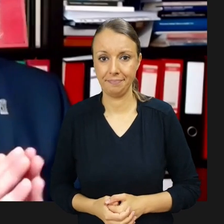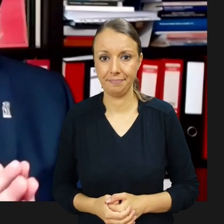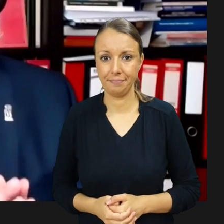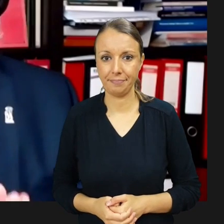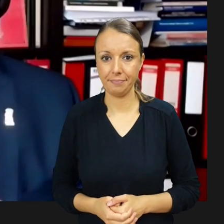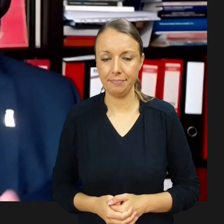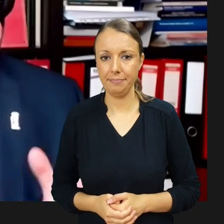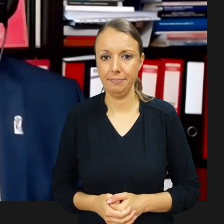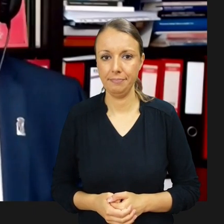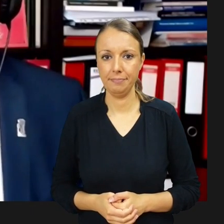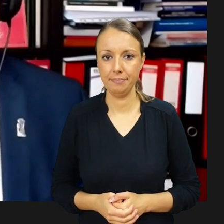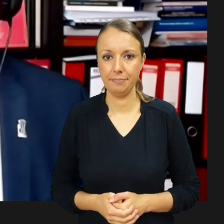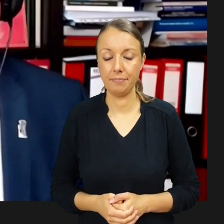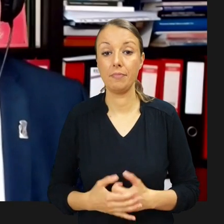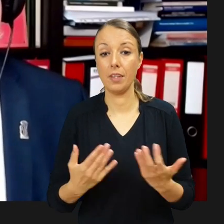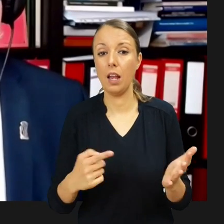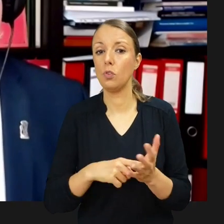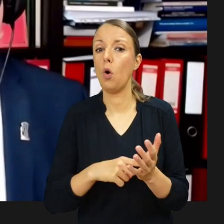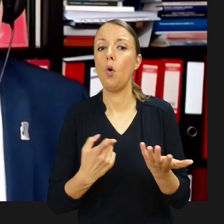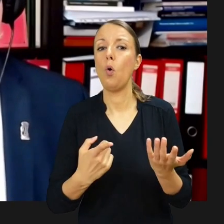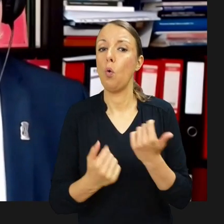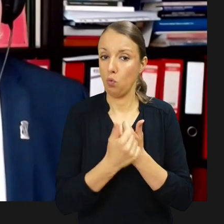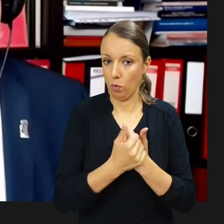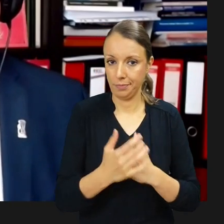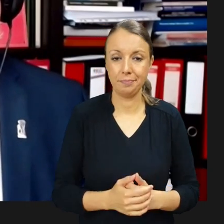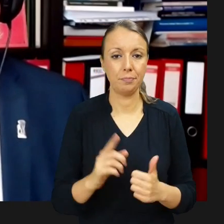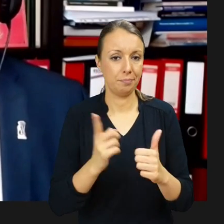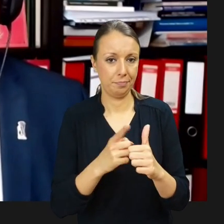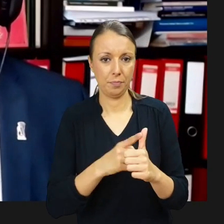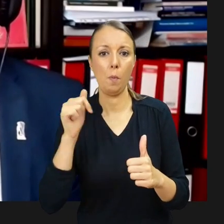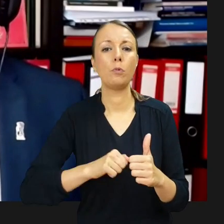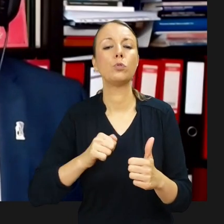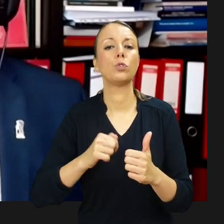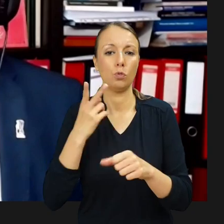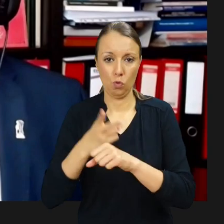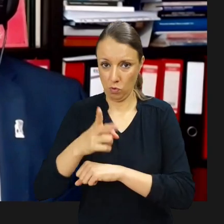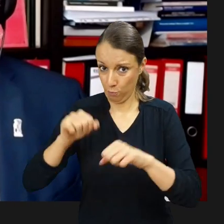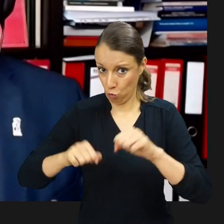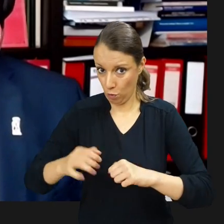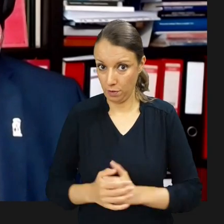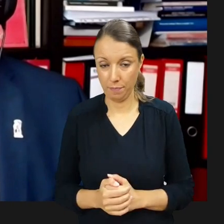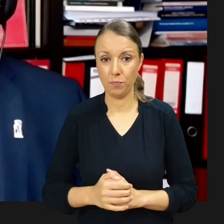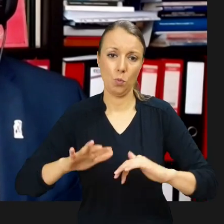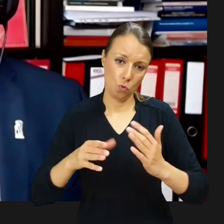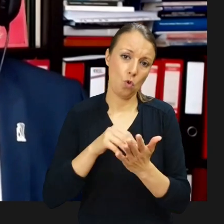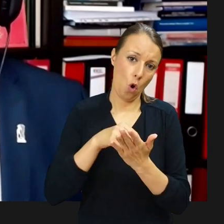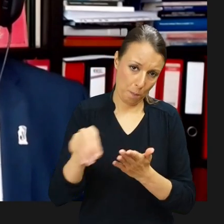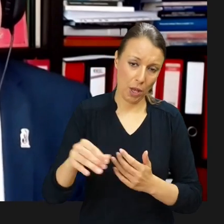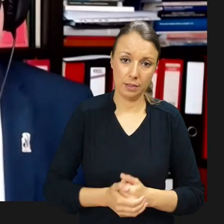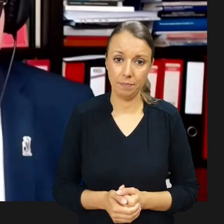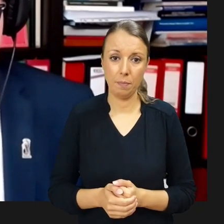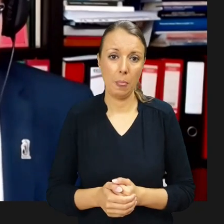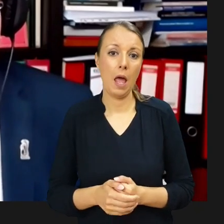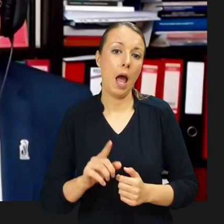Co by to oznaczało? Oczywiście po pierwsze musielibyśmy zapewnić ten dostęp do sądu. To byłaby kwestia opłat, których albo nie powinno być, albo